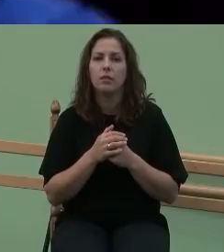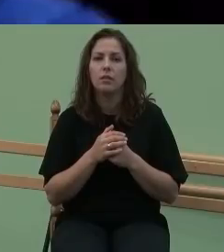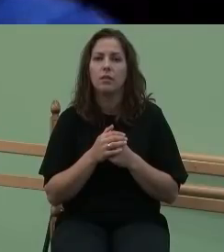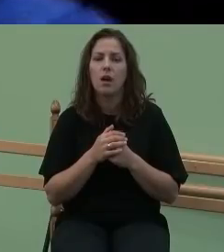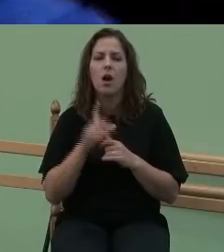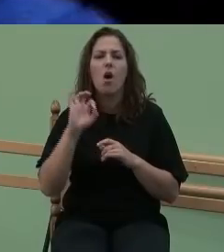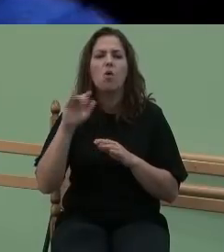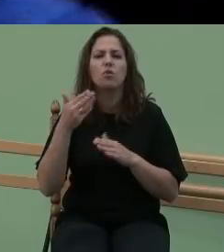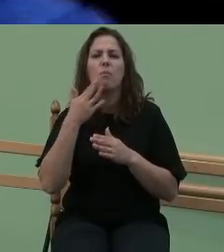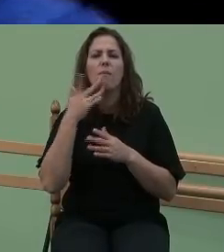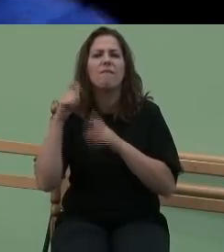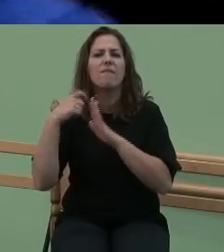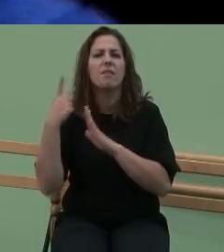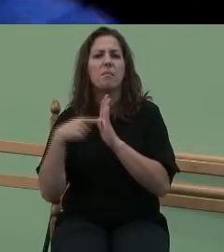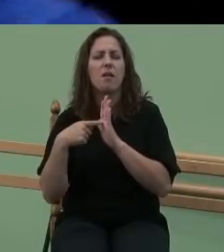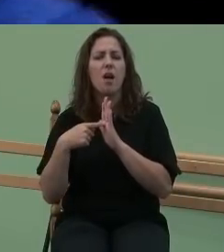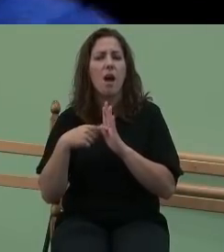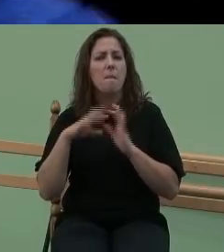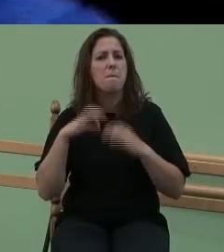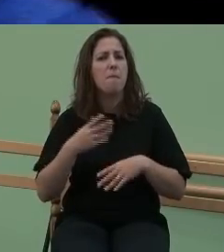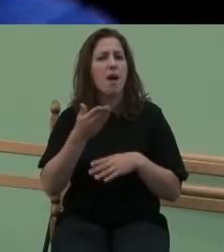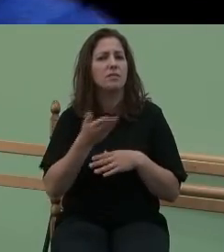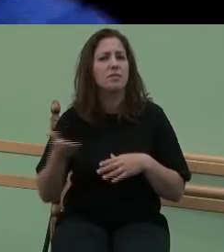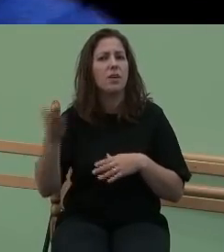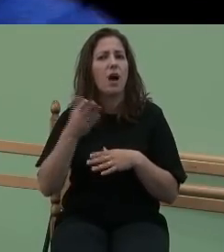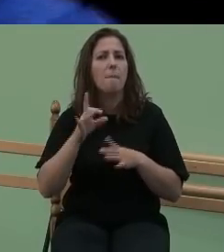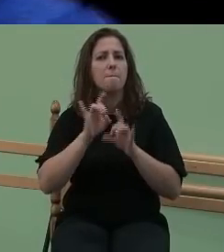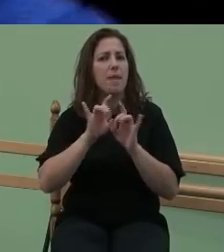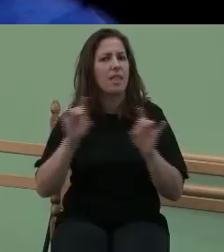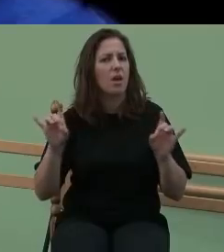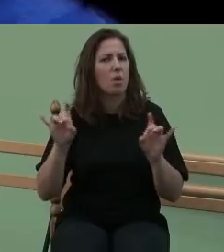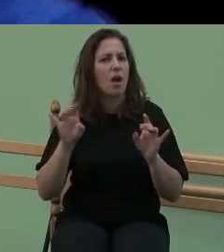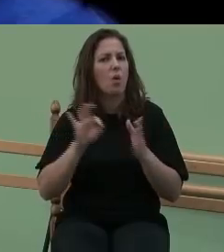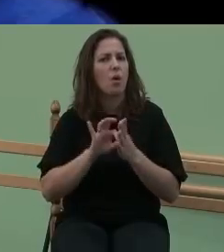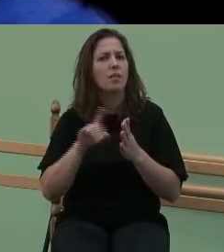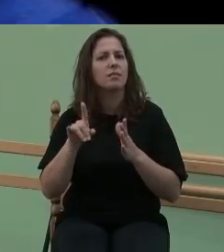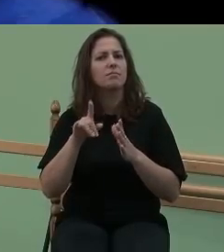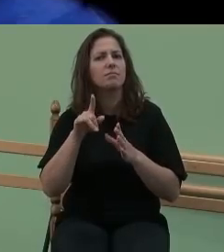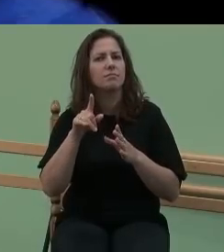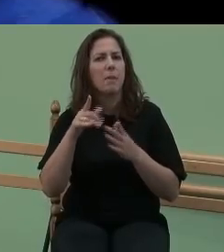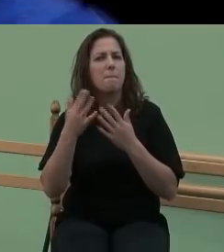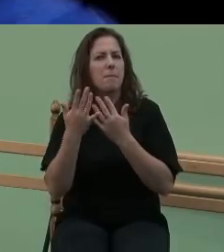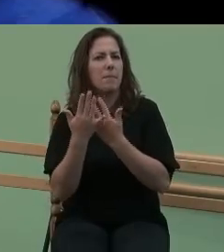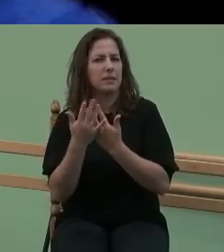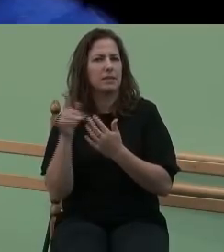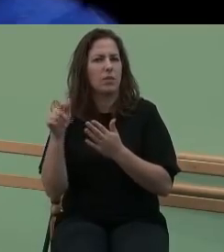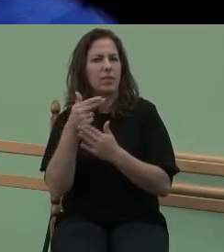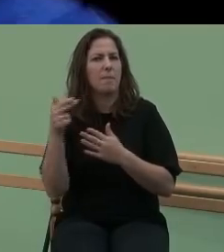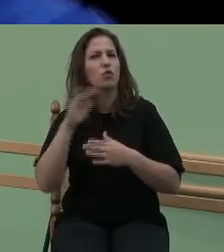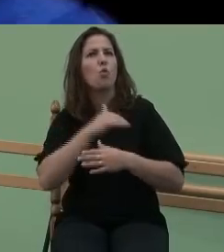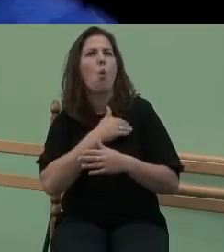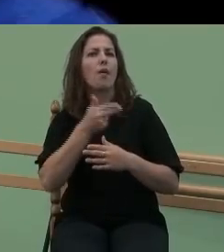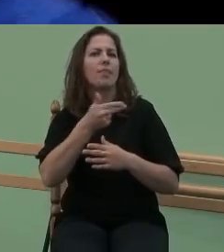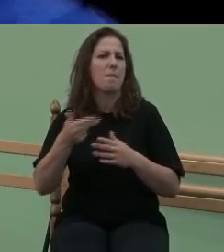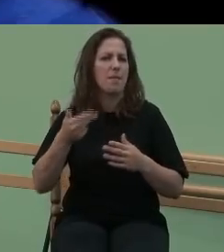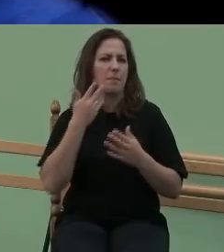O czym mówi ten film? No, państwo akurat, pedagogika, szkoła jest państwu bliska. Otóż,